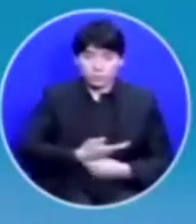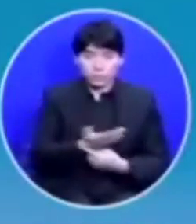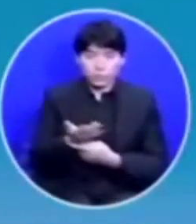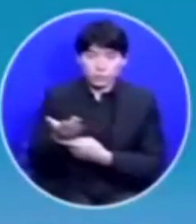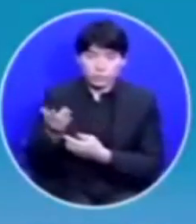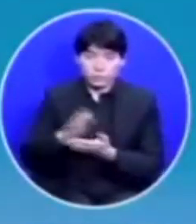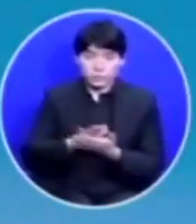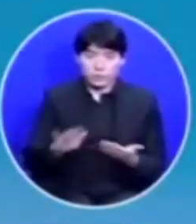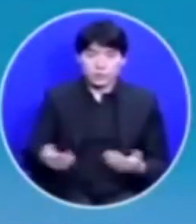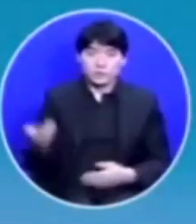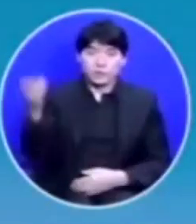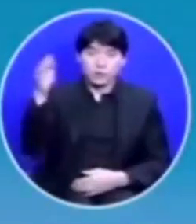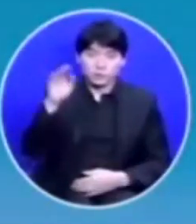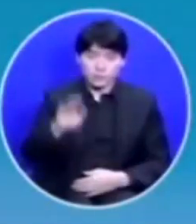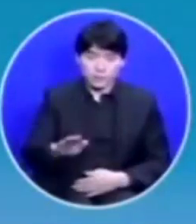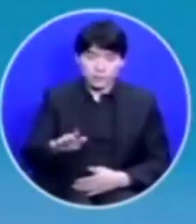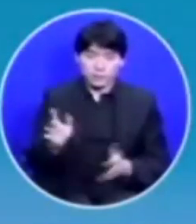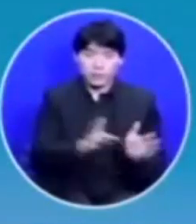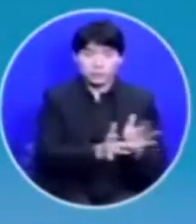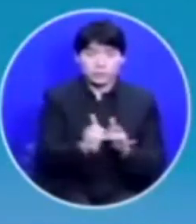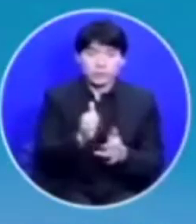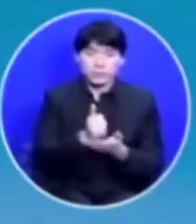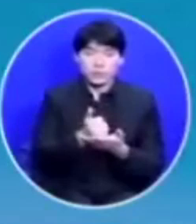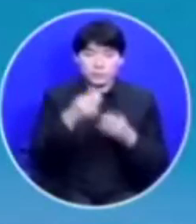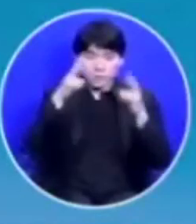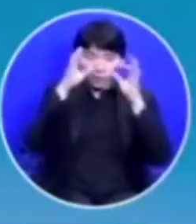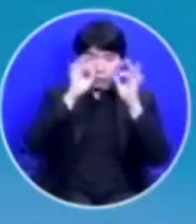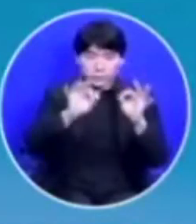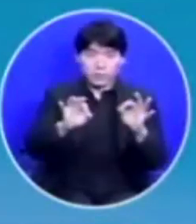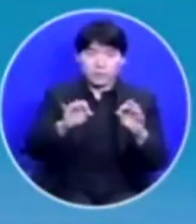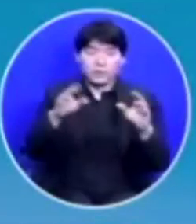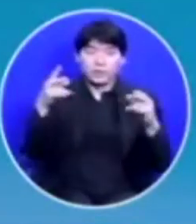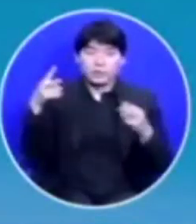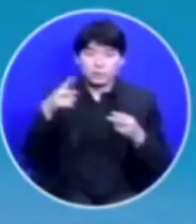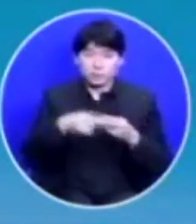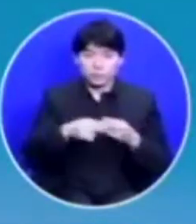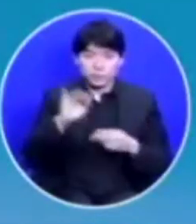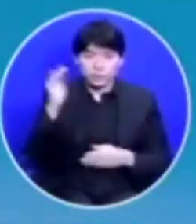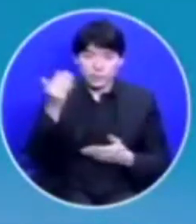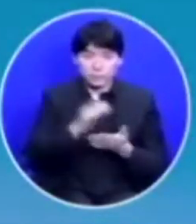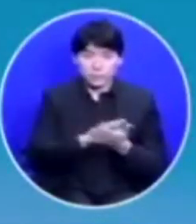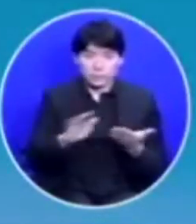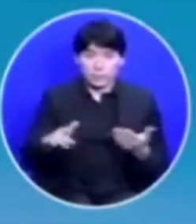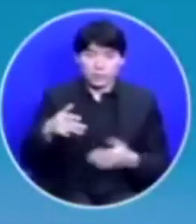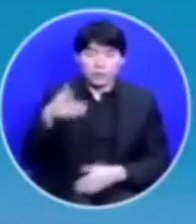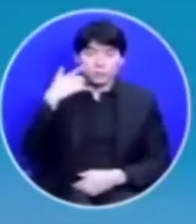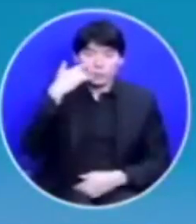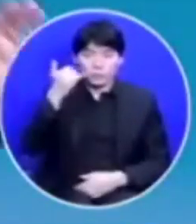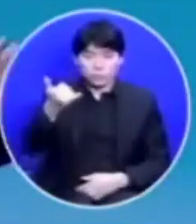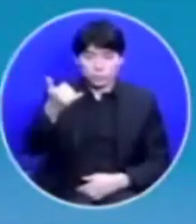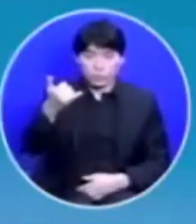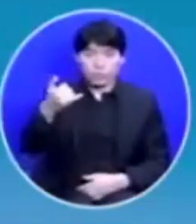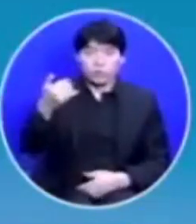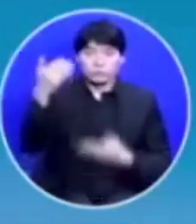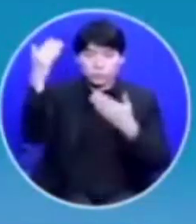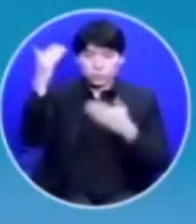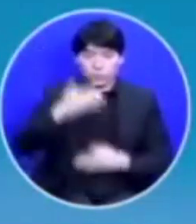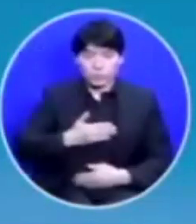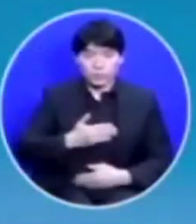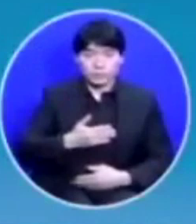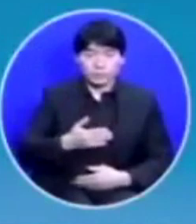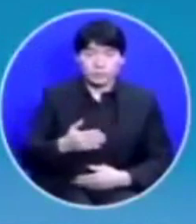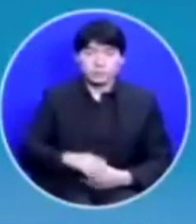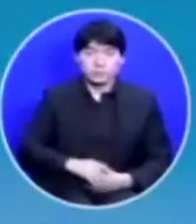예수님을 바라보면 그게 끊어서 요 부모로부터 물려받은 영향력이 끊어지고